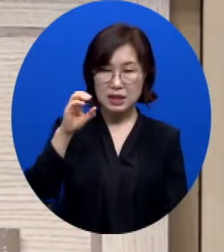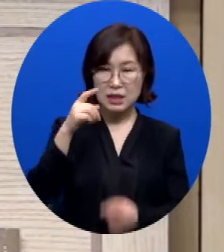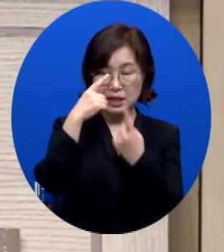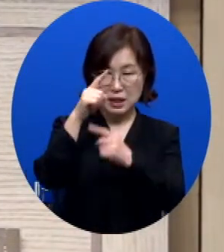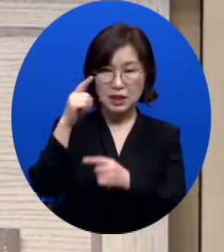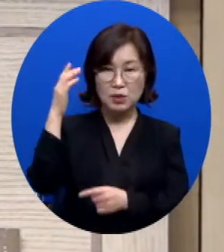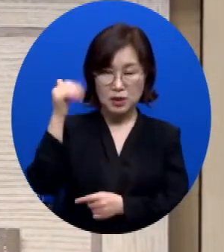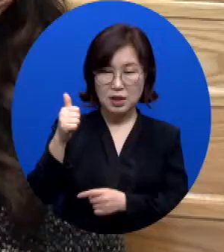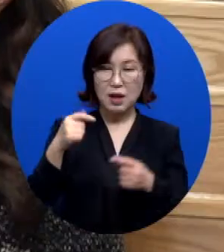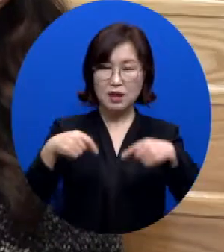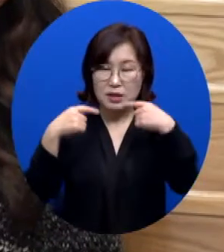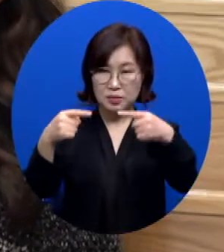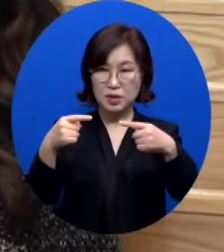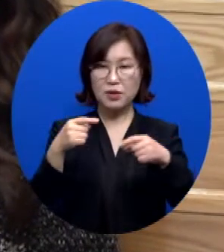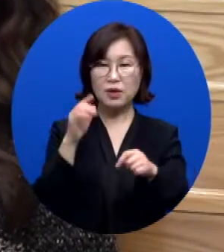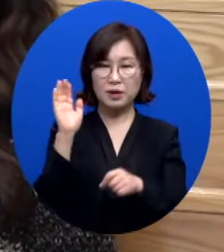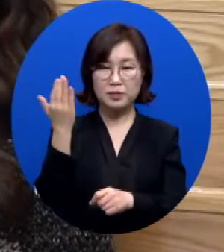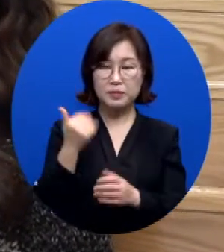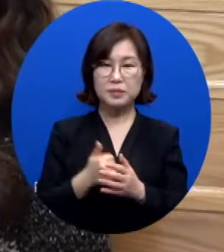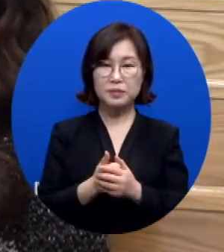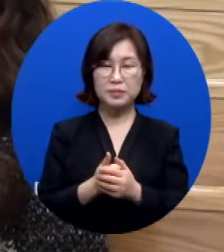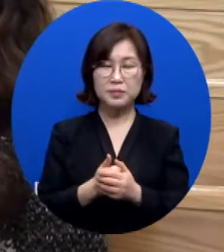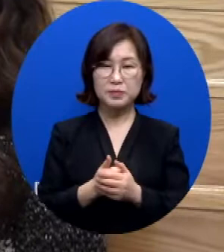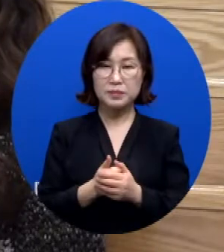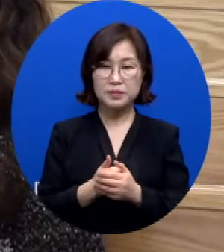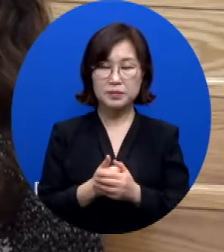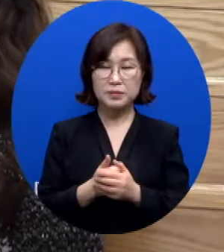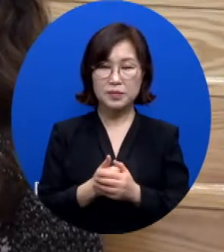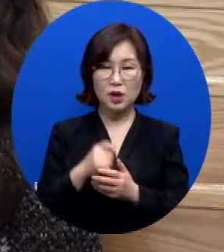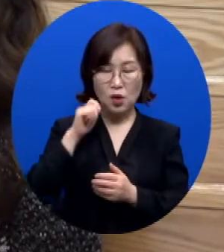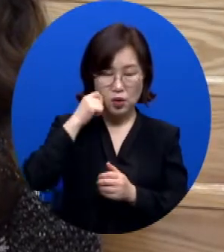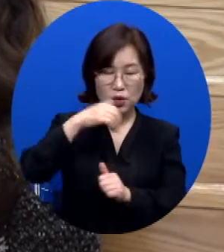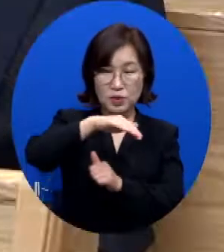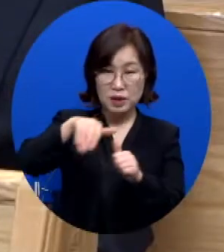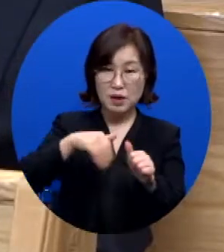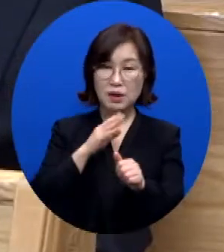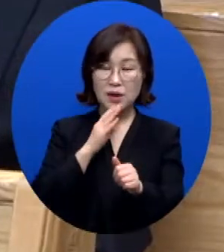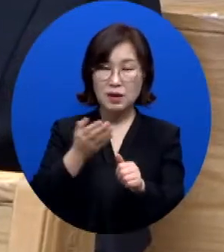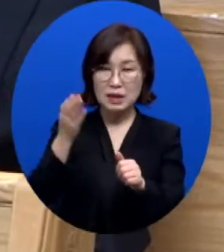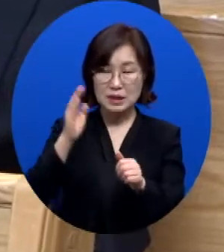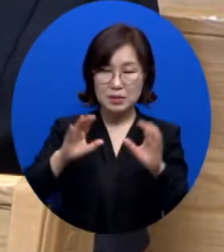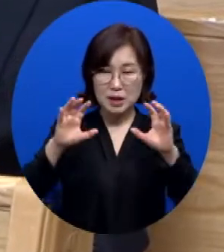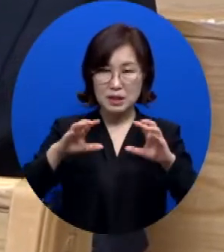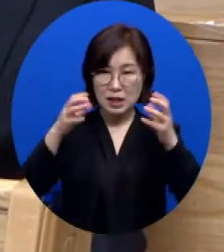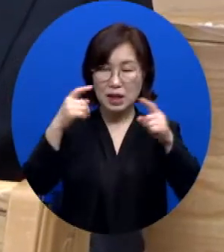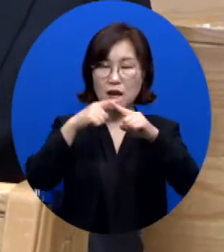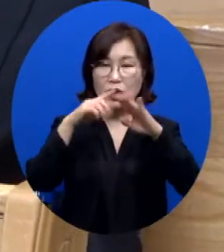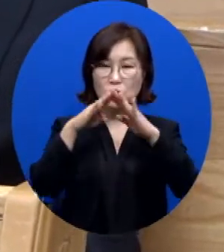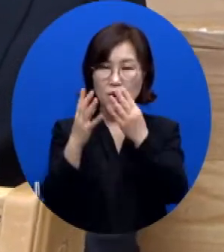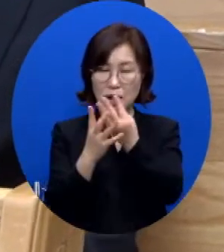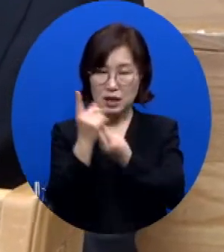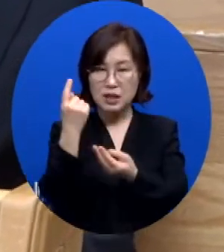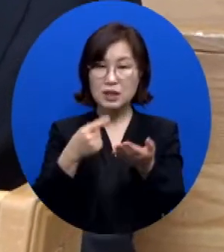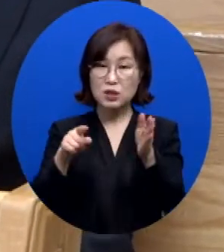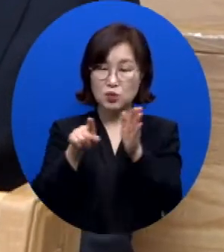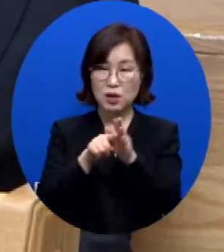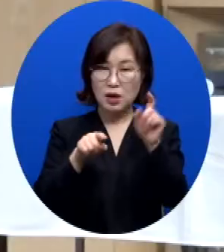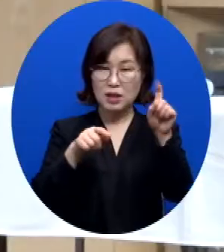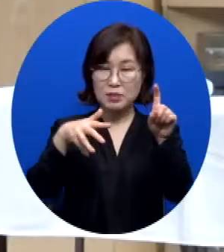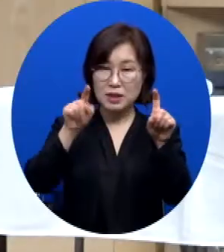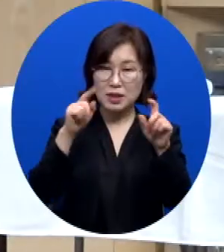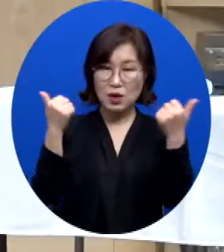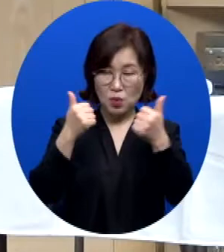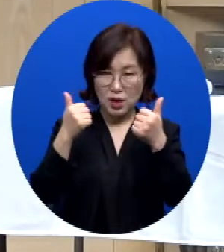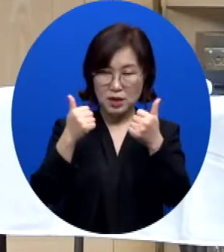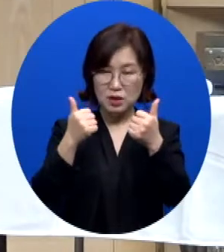참석했습니다. 발족 예배에서 장상 의장은 어려운 상황이지만 세계교회 일치를 위한 11차 총회를 위해 힘을